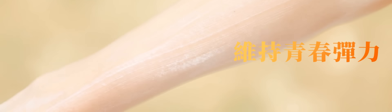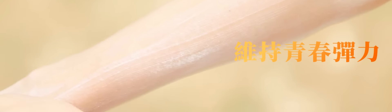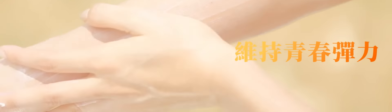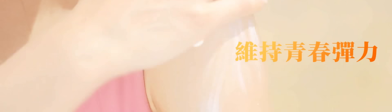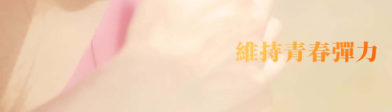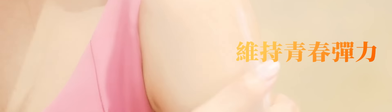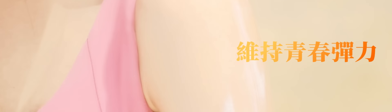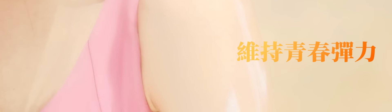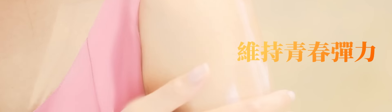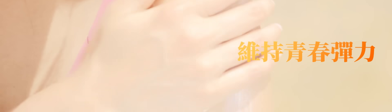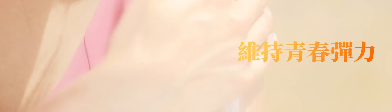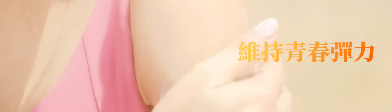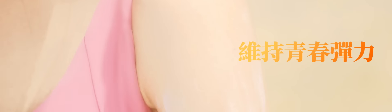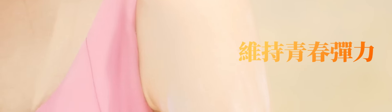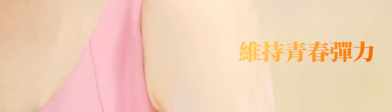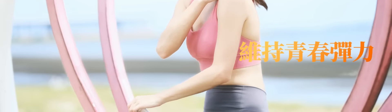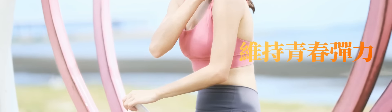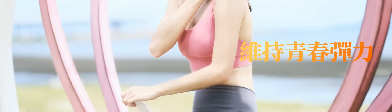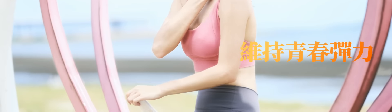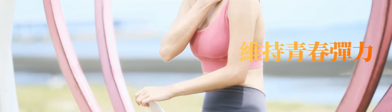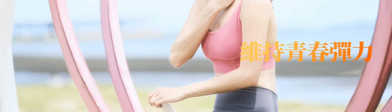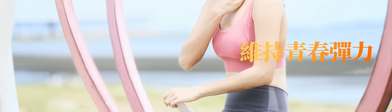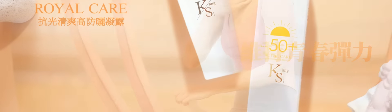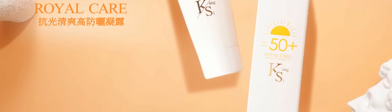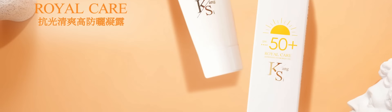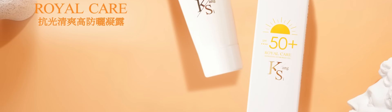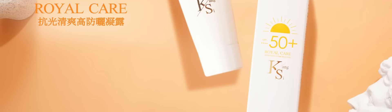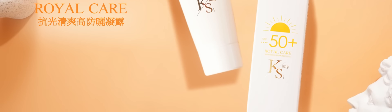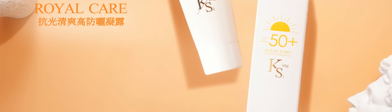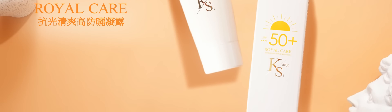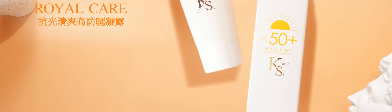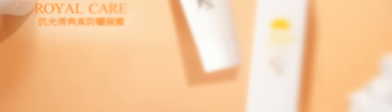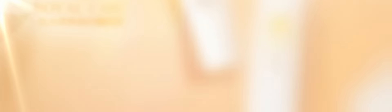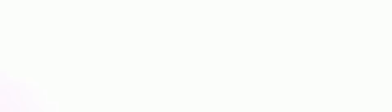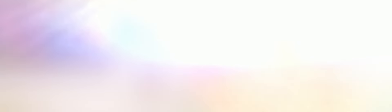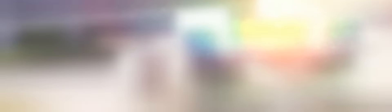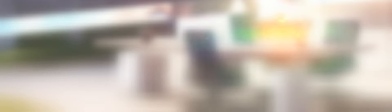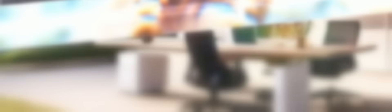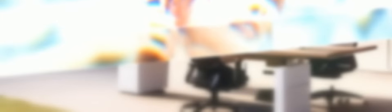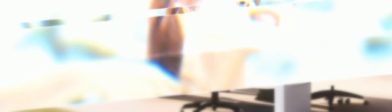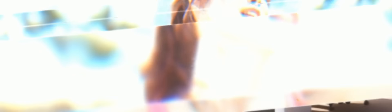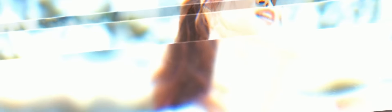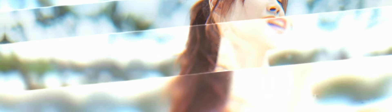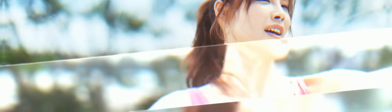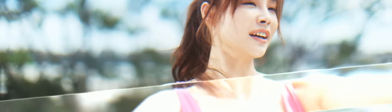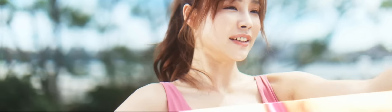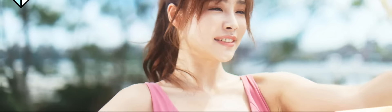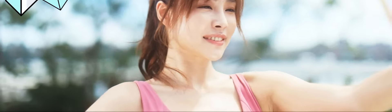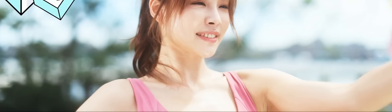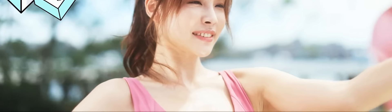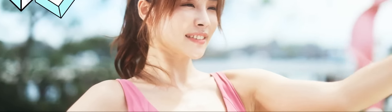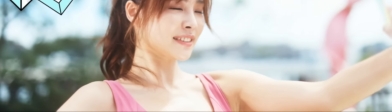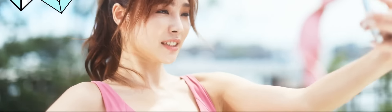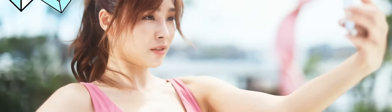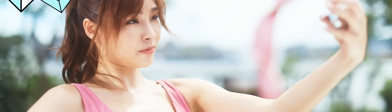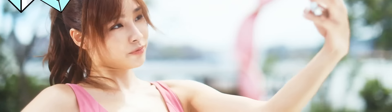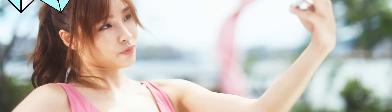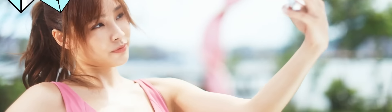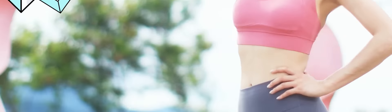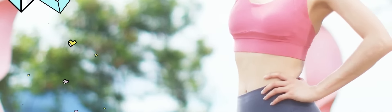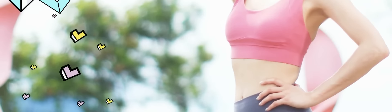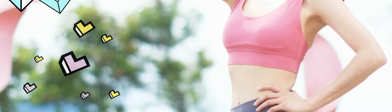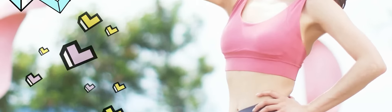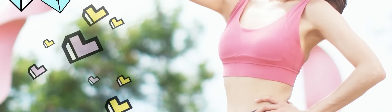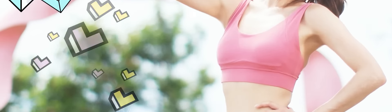护我在阳光下延缓肌肤老化，维持青春弹力，可以防御工作环境里的3C 商品